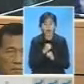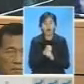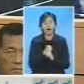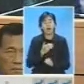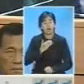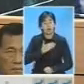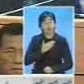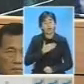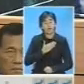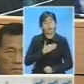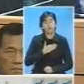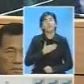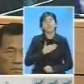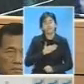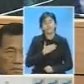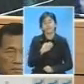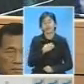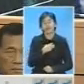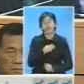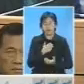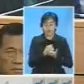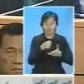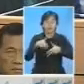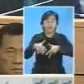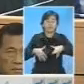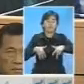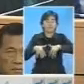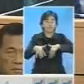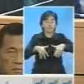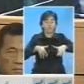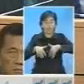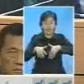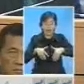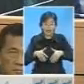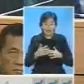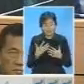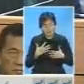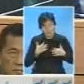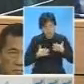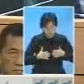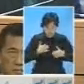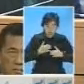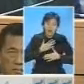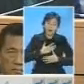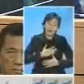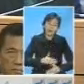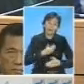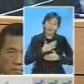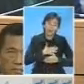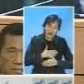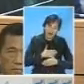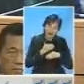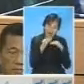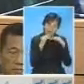ได้ในการที่จะให้พี่น้องประชาชนนั้นได้คลายความทุกข์ได้มีรอยยิ้มอยู่บ้